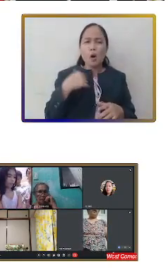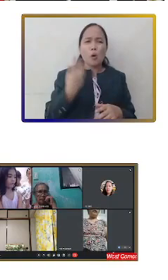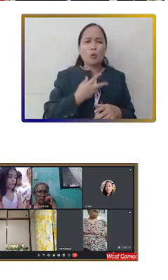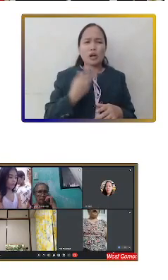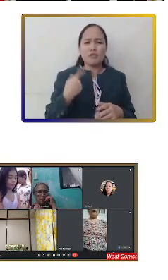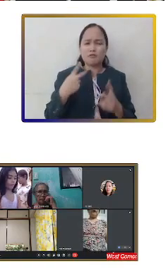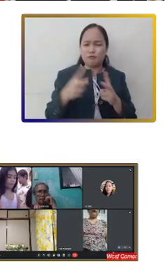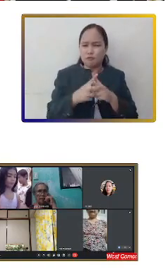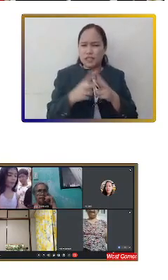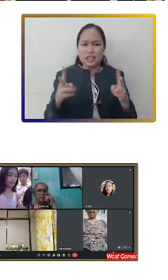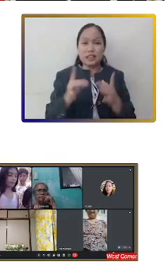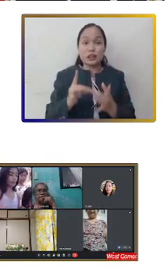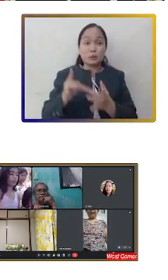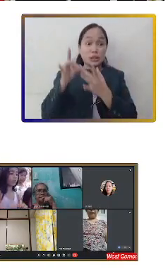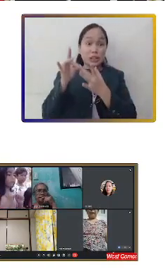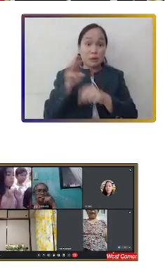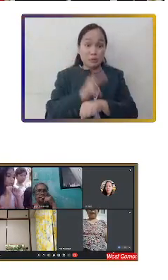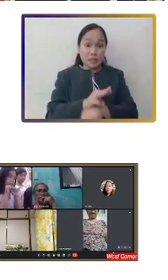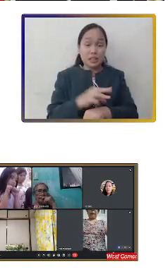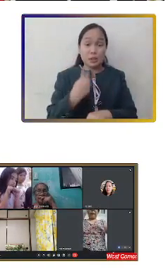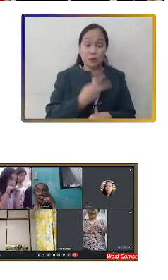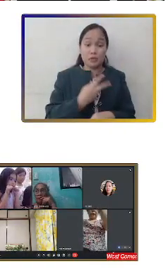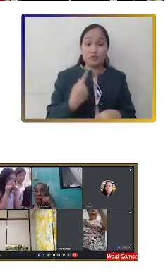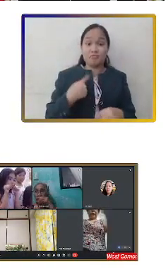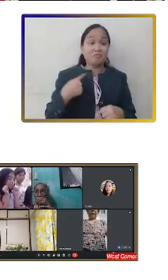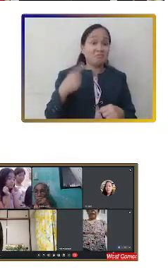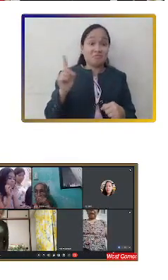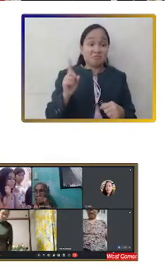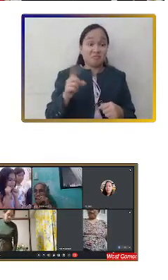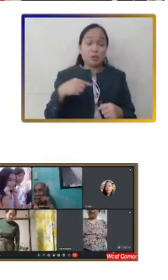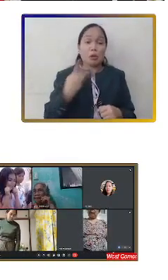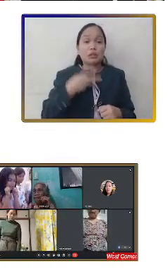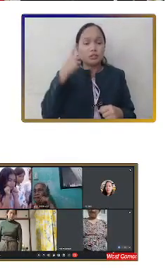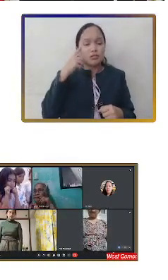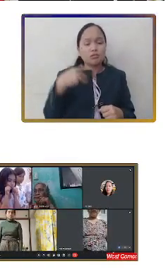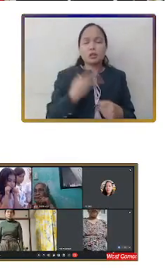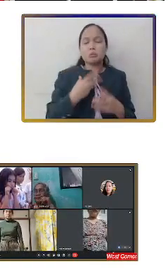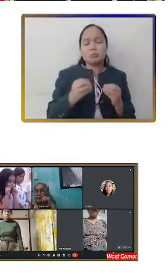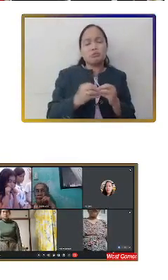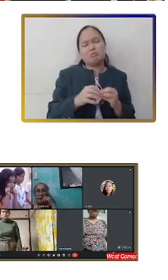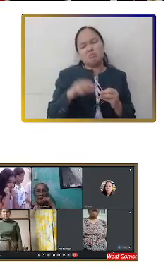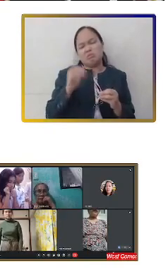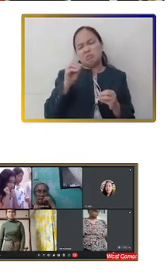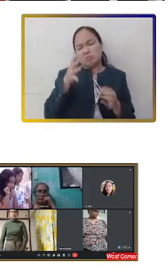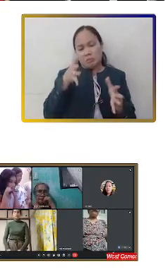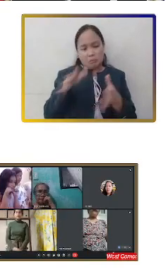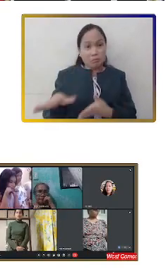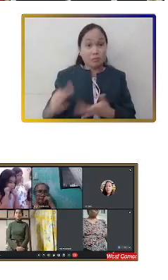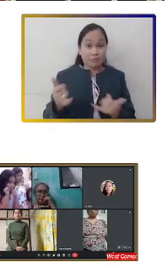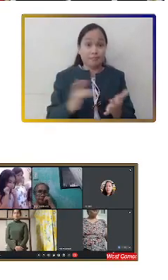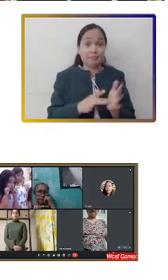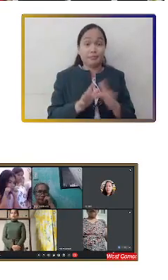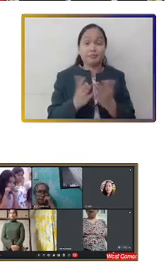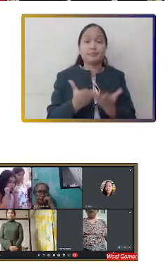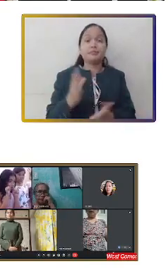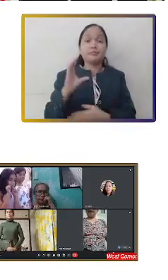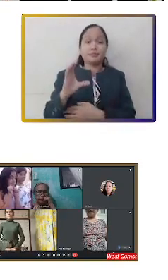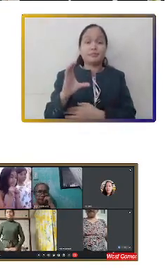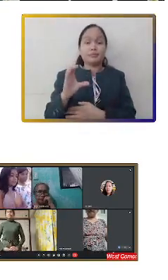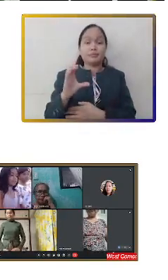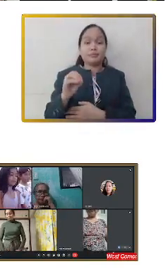exceptional yung ministry na meron po tayo dito, babaliwalain natin ito lahat. Colossians chapter 4, verse